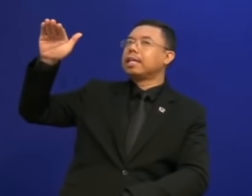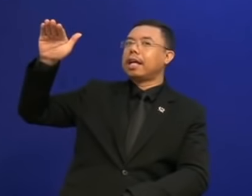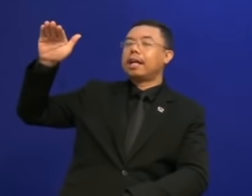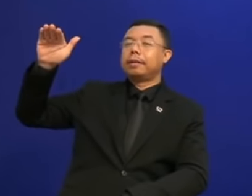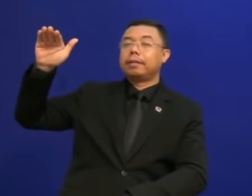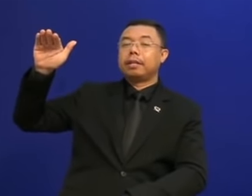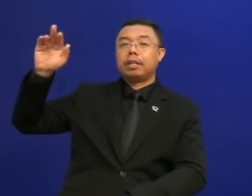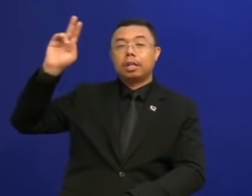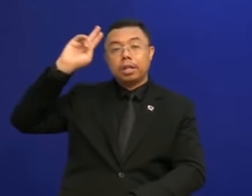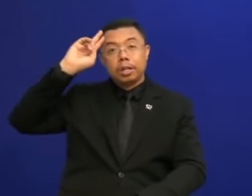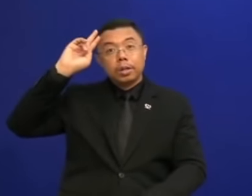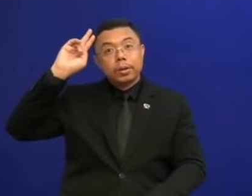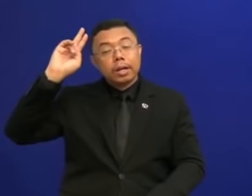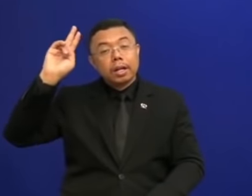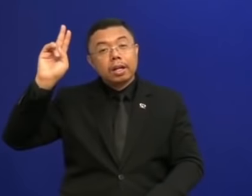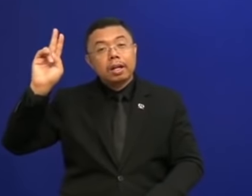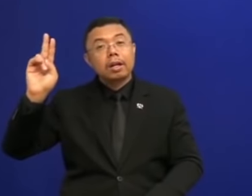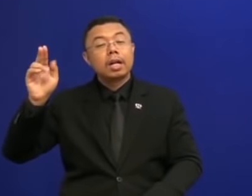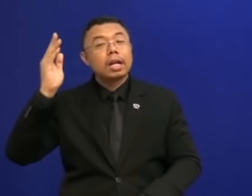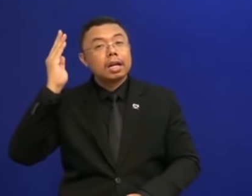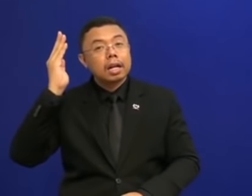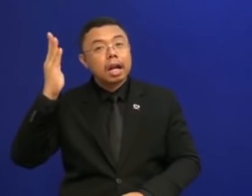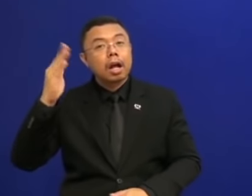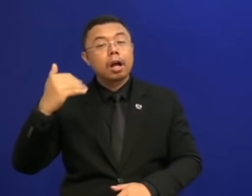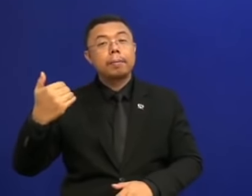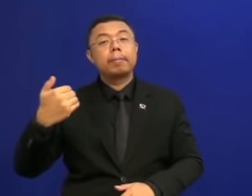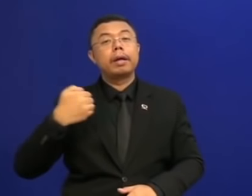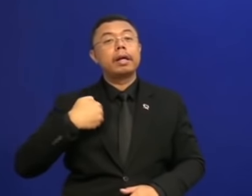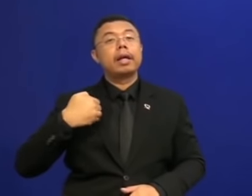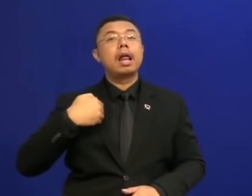Ya. Tuhan, Engkau